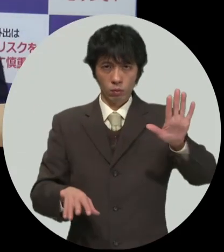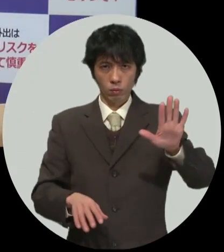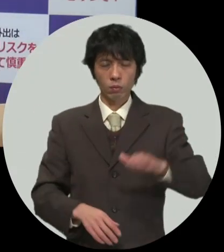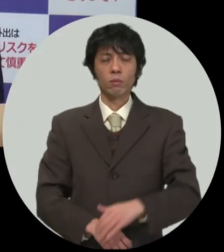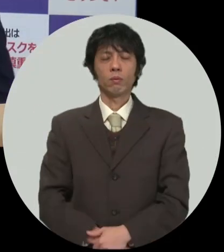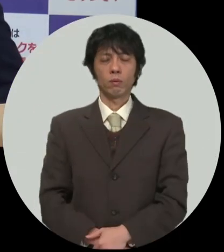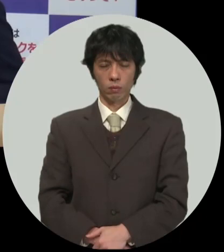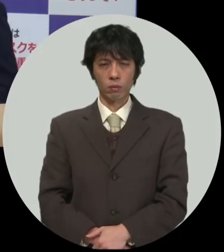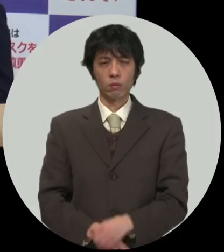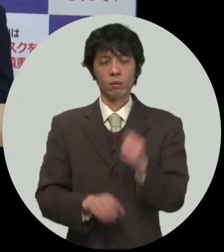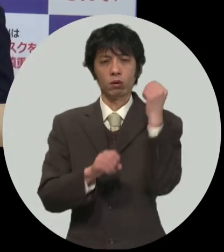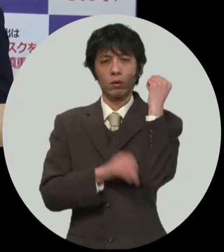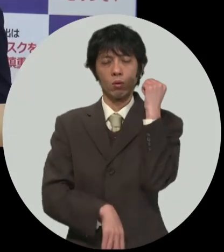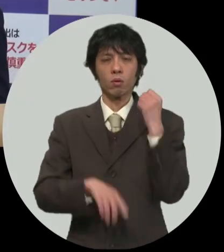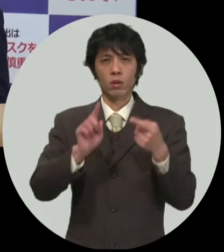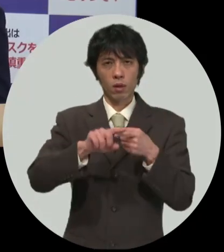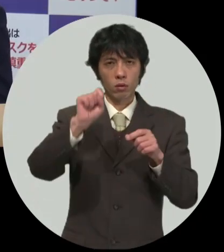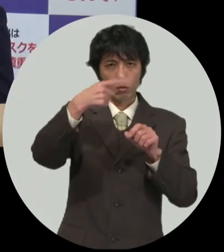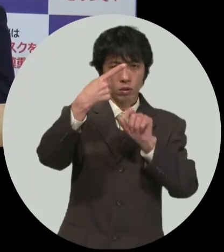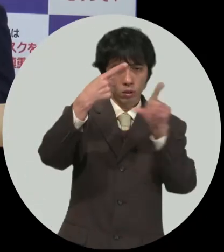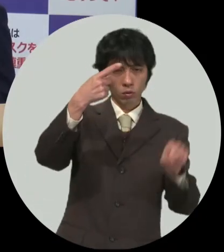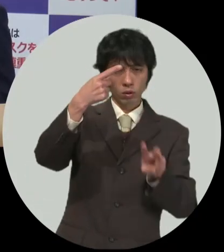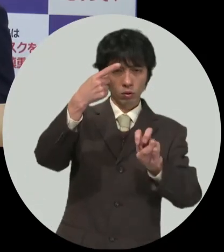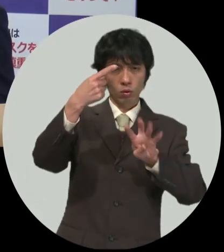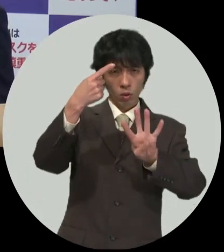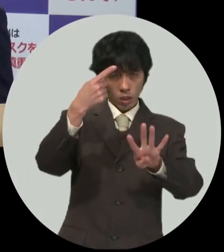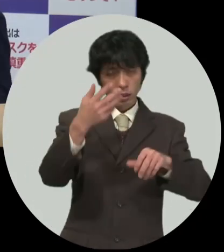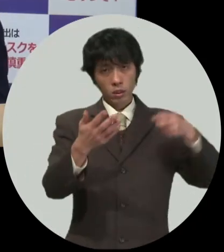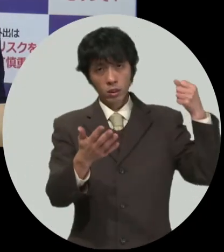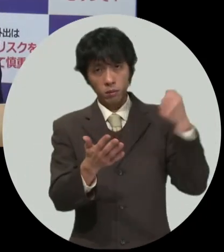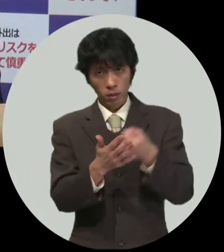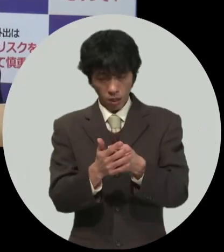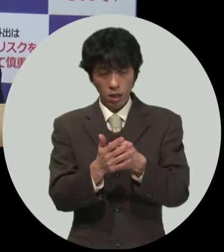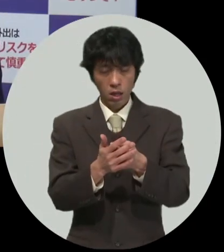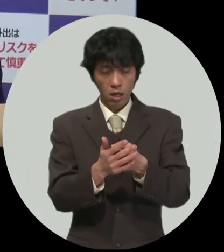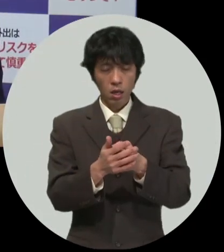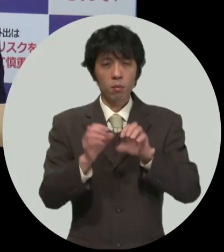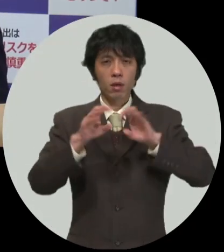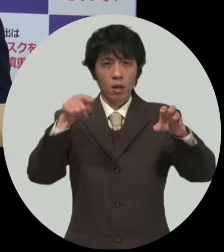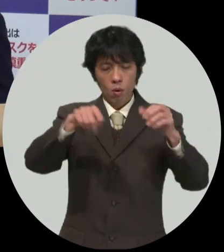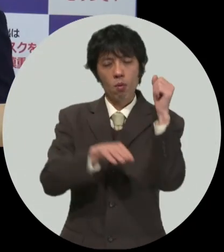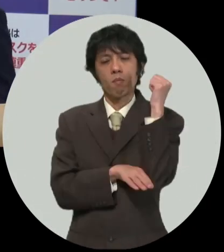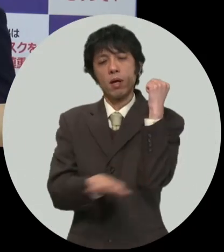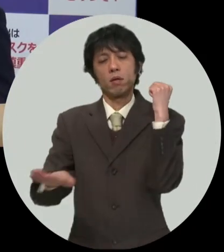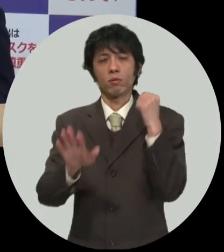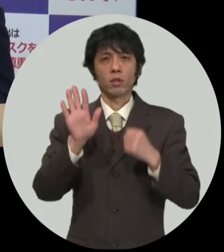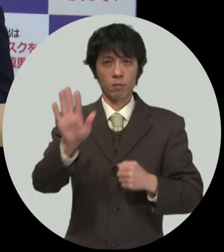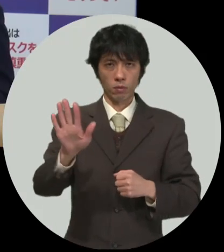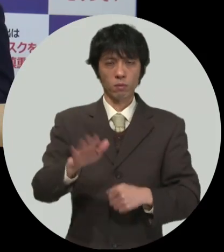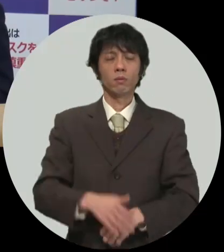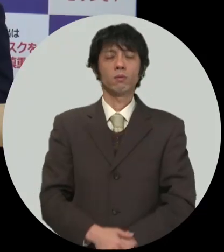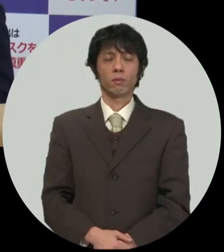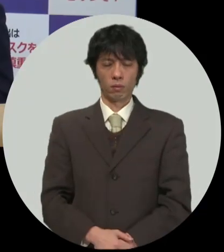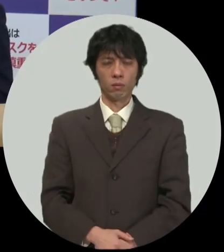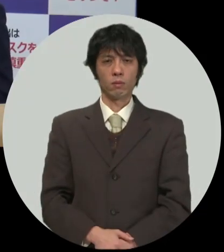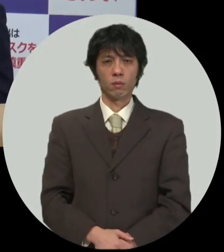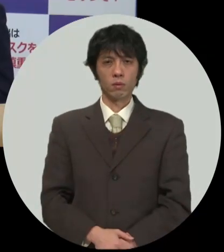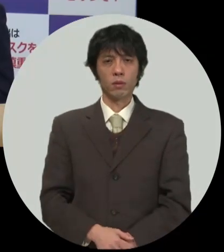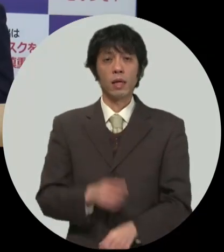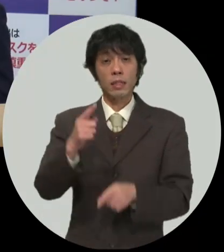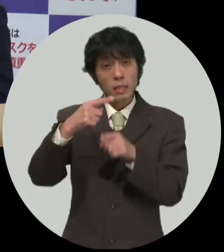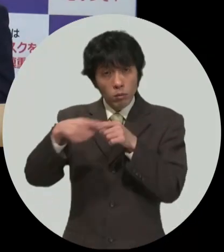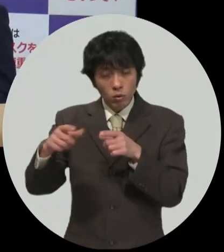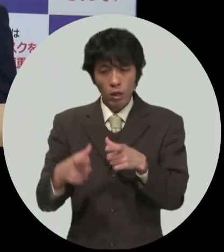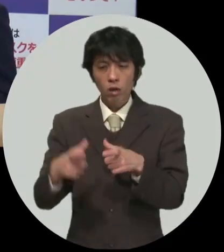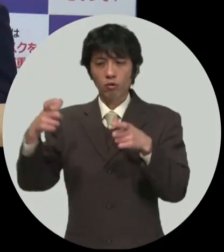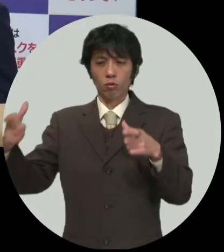月の24日の日に決めた呼びかけをベースにしておりますけれども、一部拡充されているのは